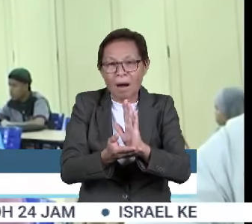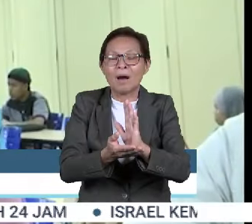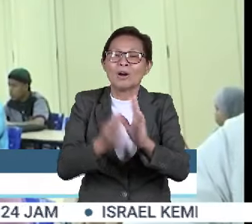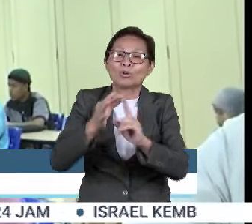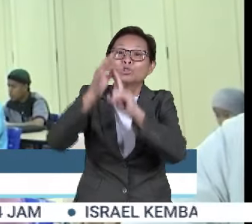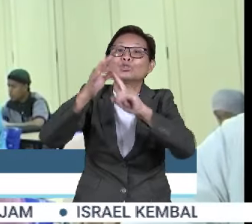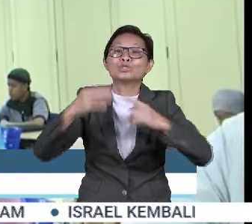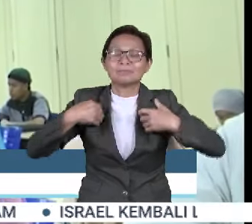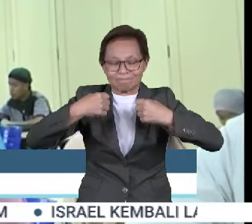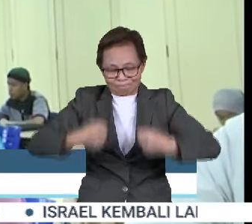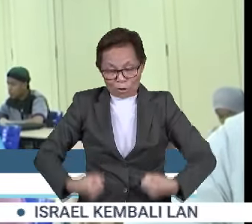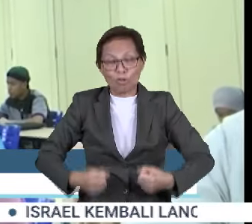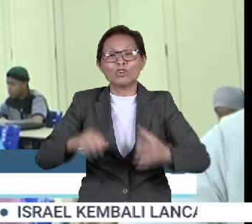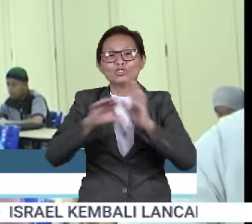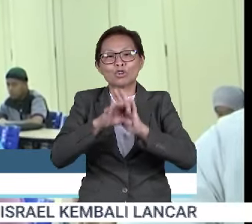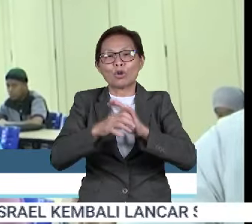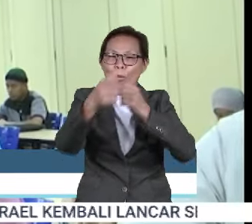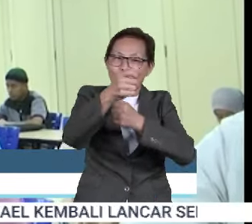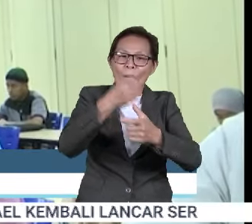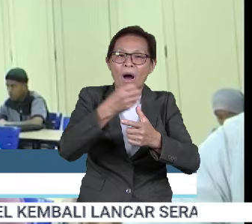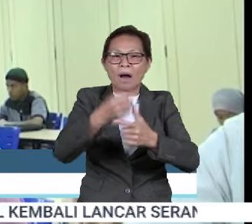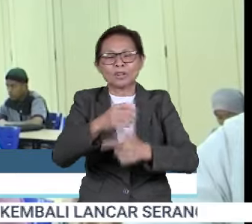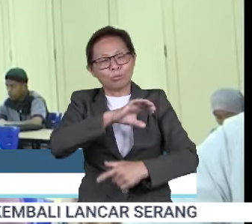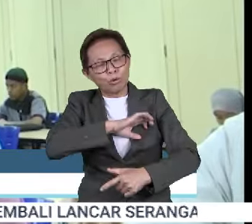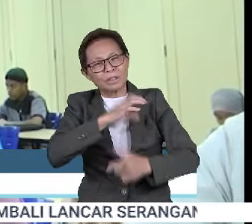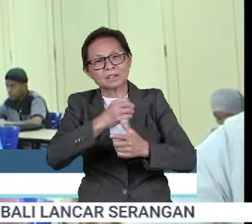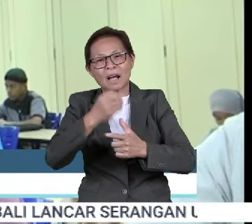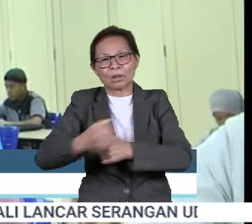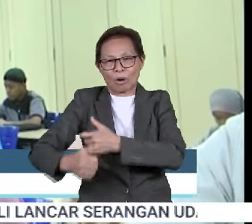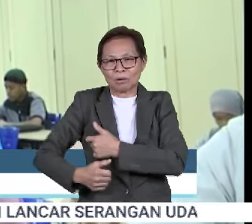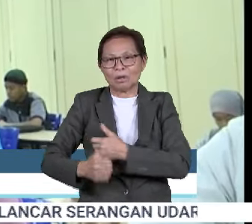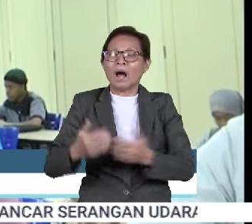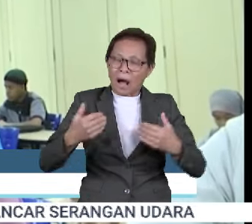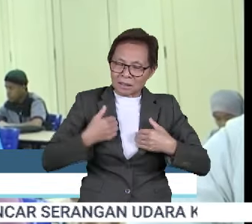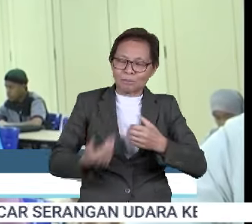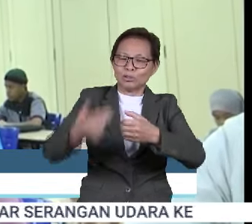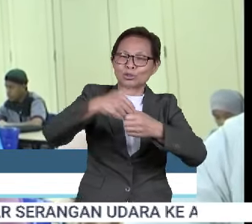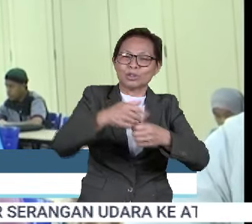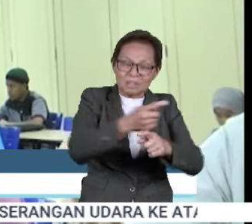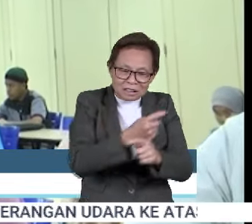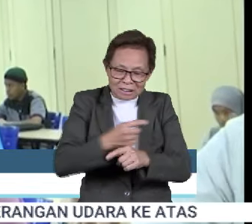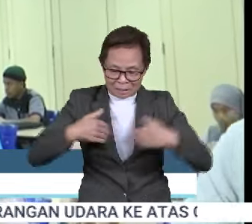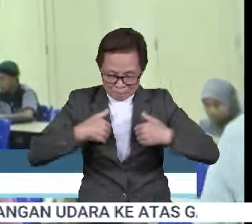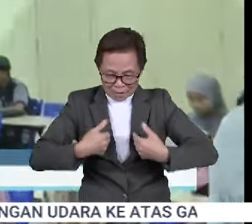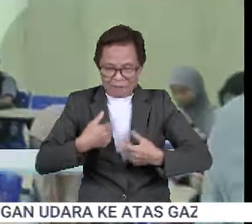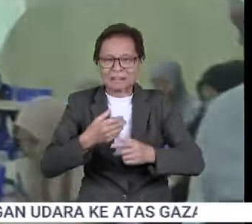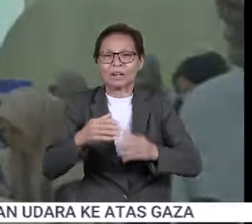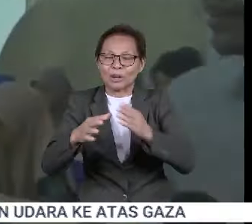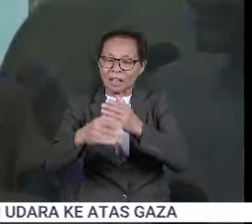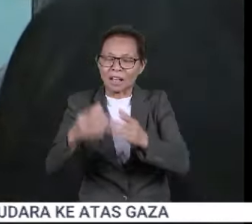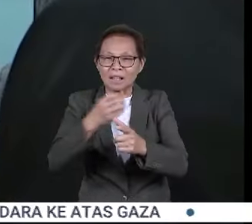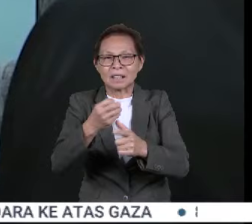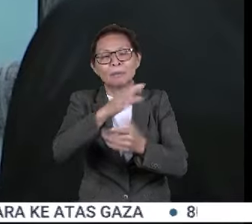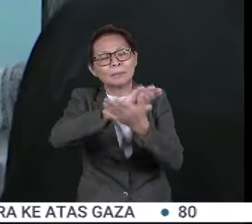kita yang menceburi sektor penternakan dan juga keusahawanan. Alhamdulillah.